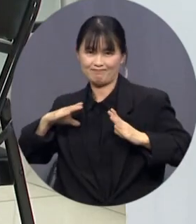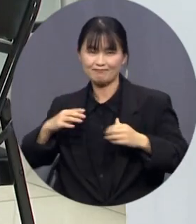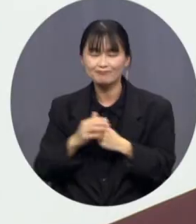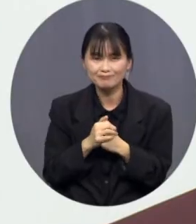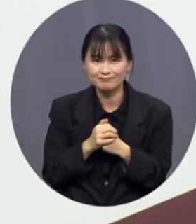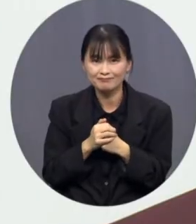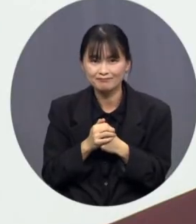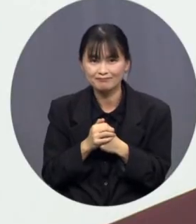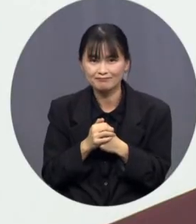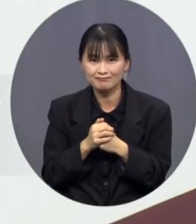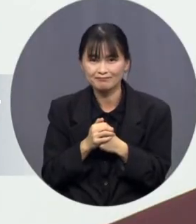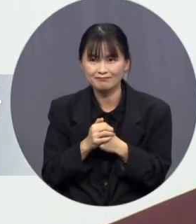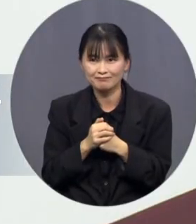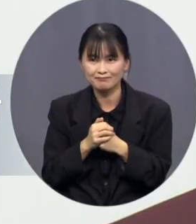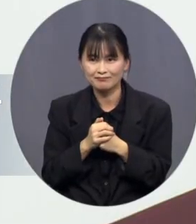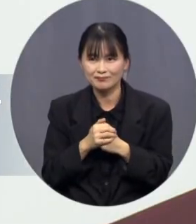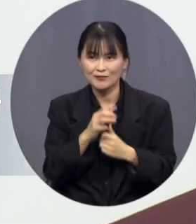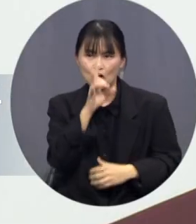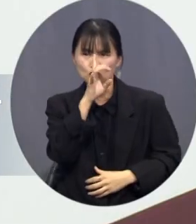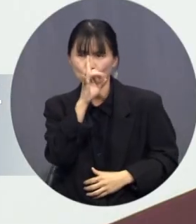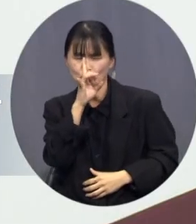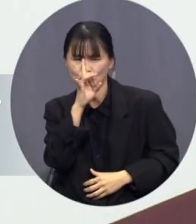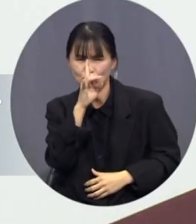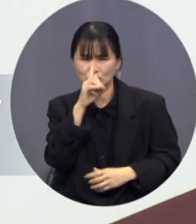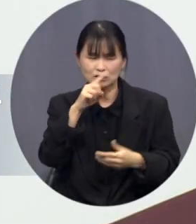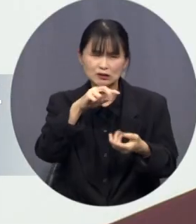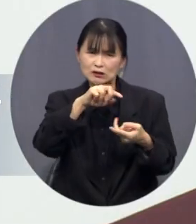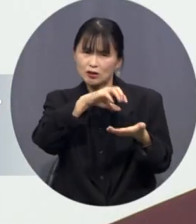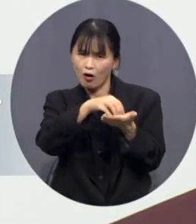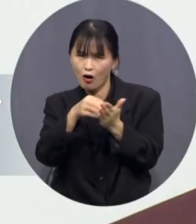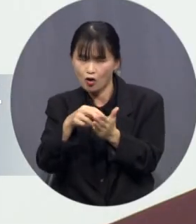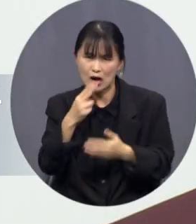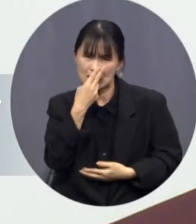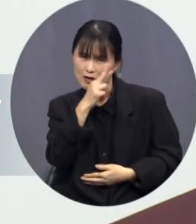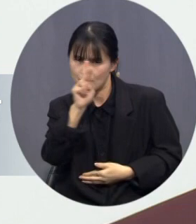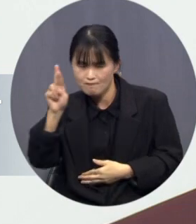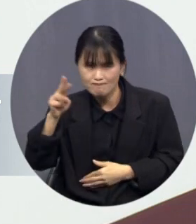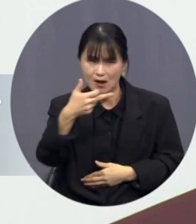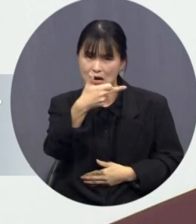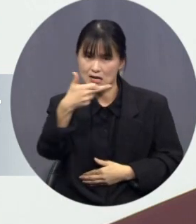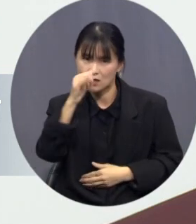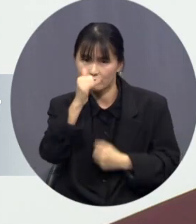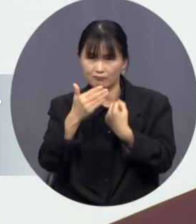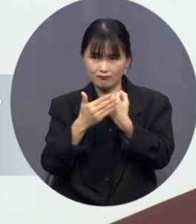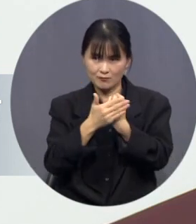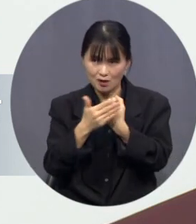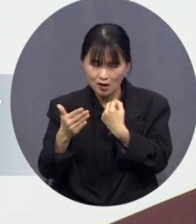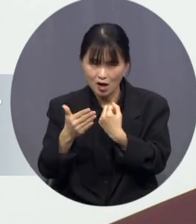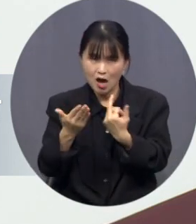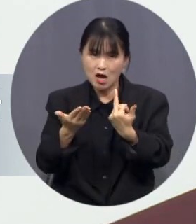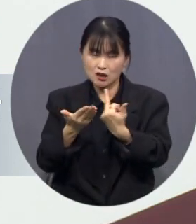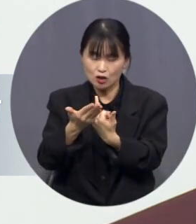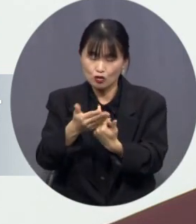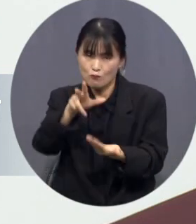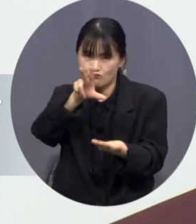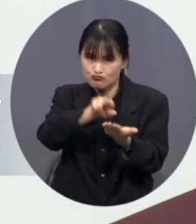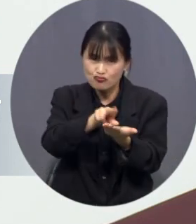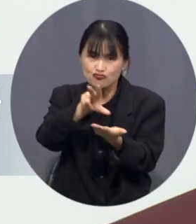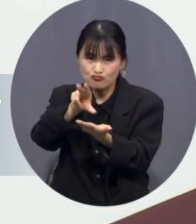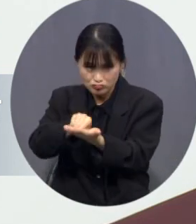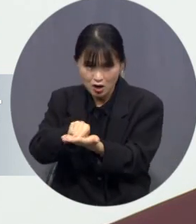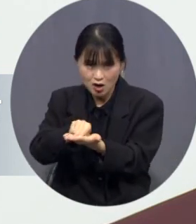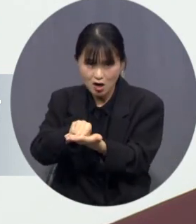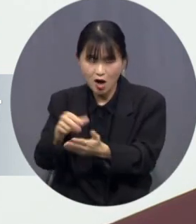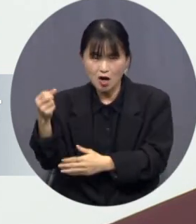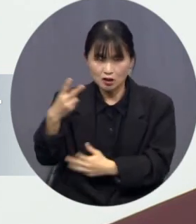내세웠습니다 중앙에 그만큼 인프라가 좋다는 얘긴데요 이걸 통해서 제주의 현안들이